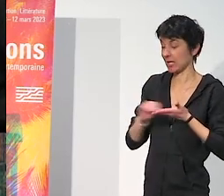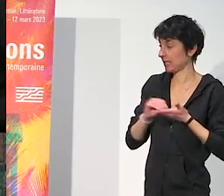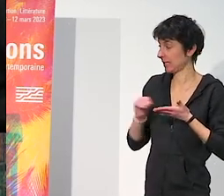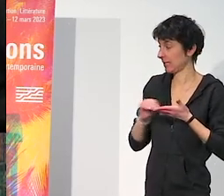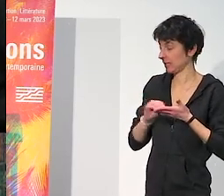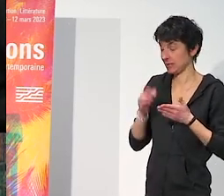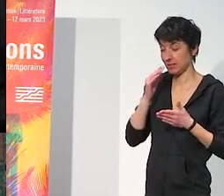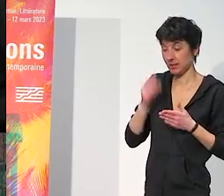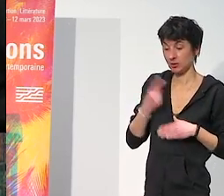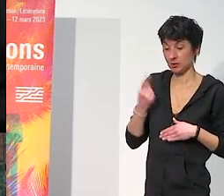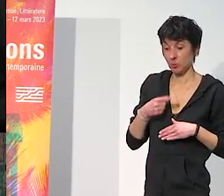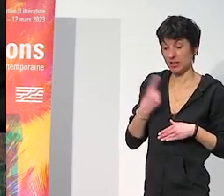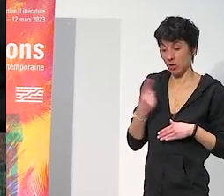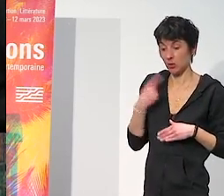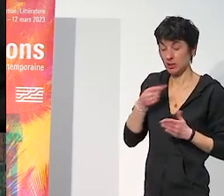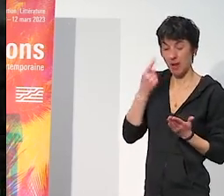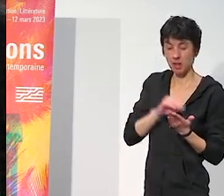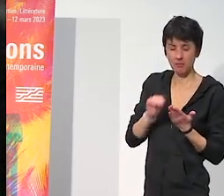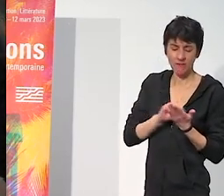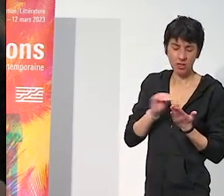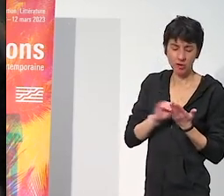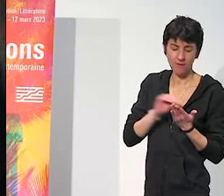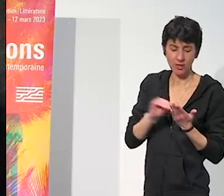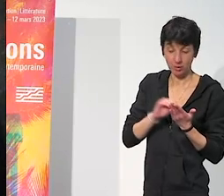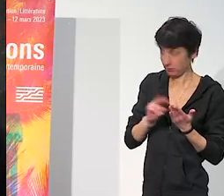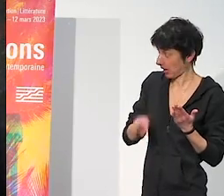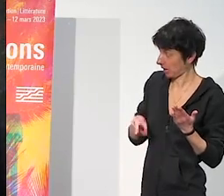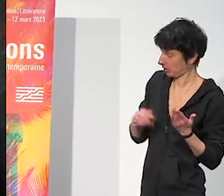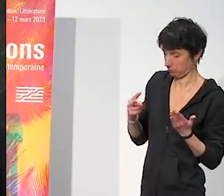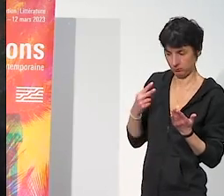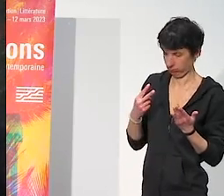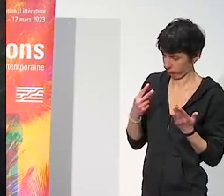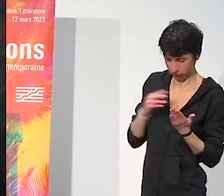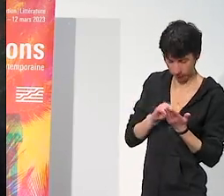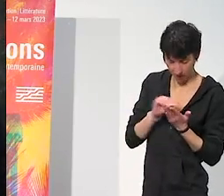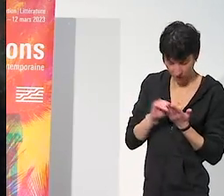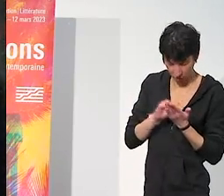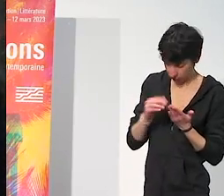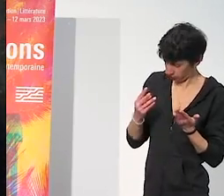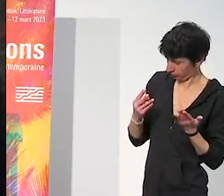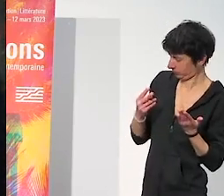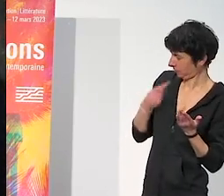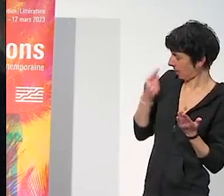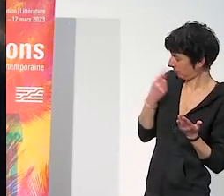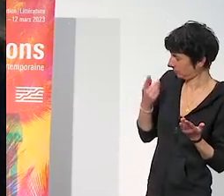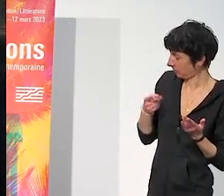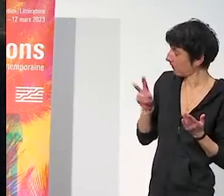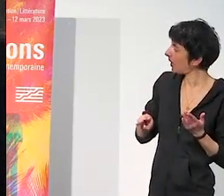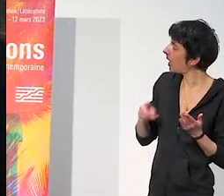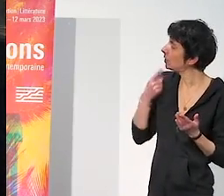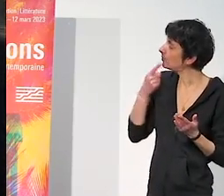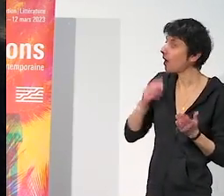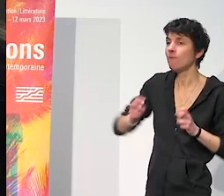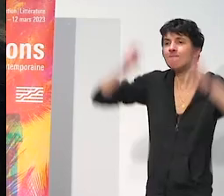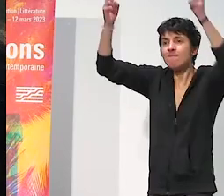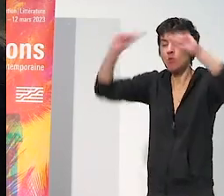que je suis seule. Je me suis rendu compte de ça, mais il n'y a pas très longtemps. Mais pas très fort. Hein.